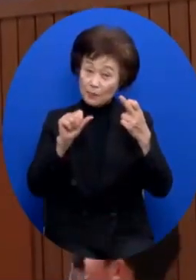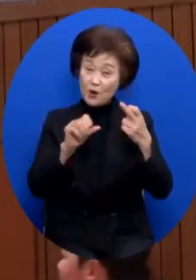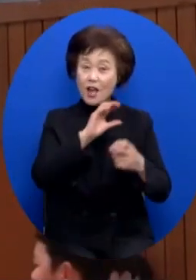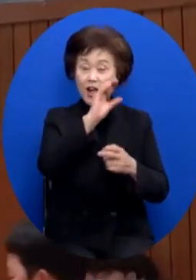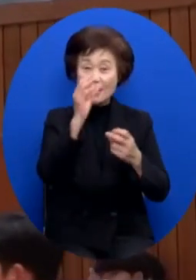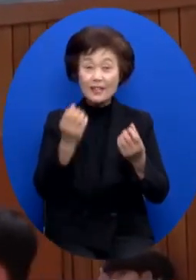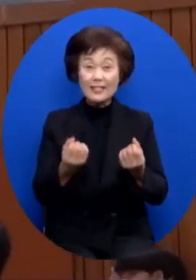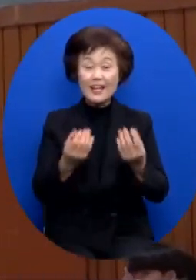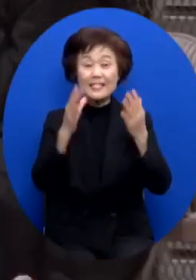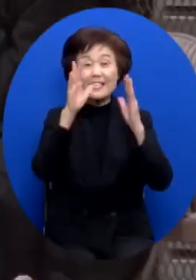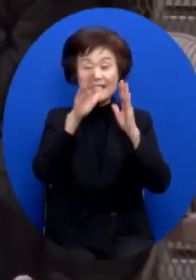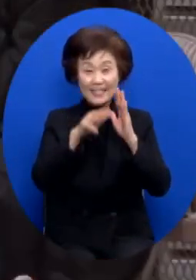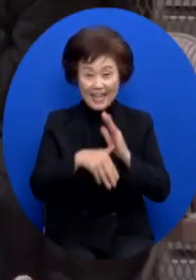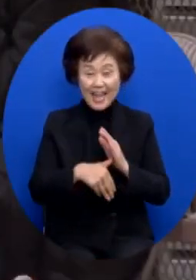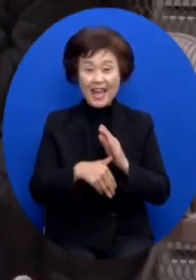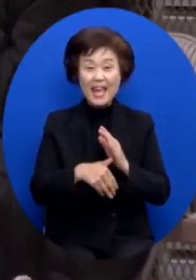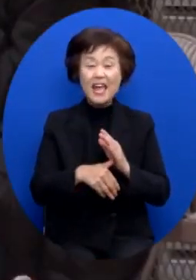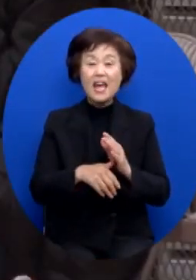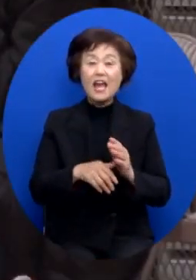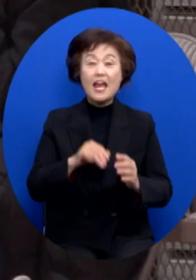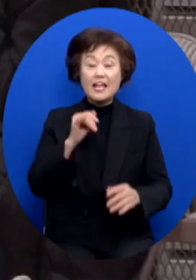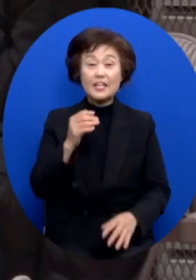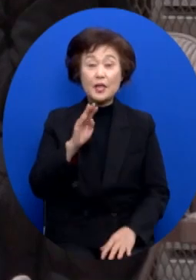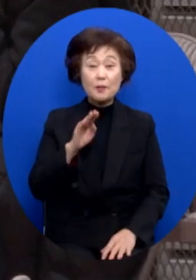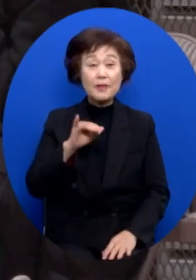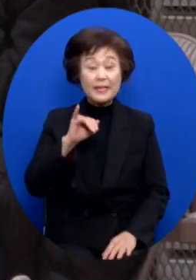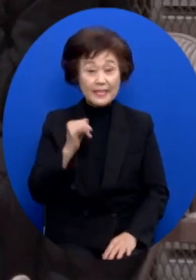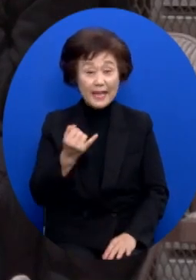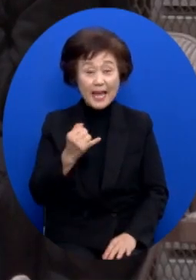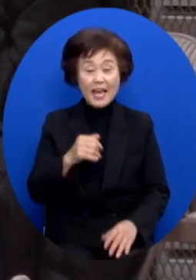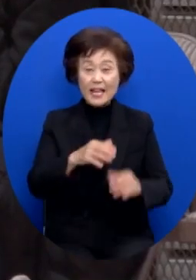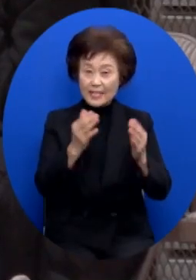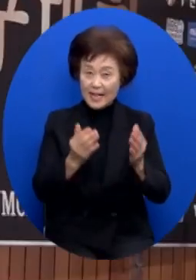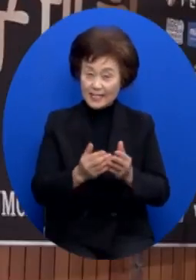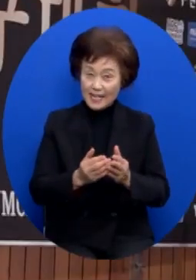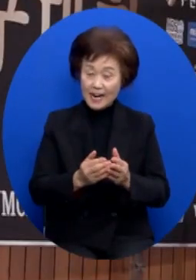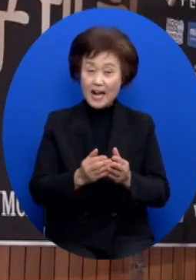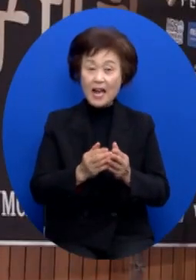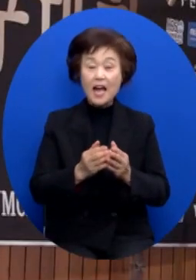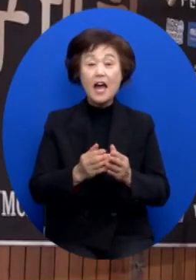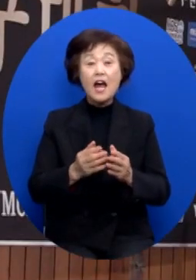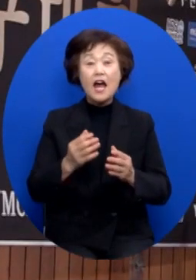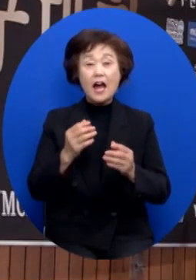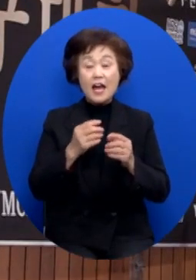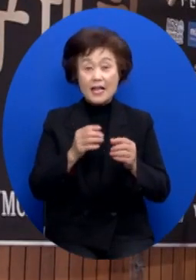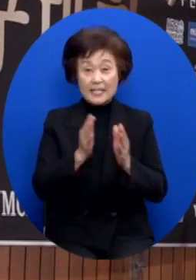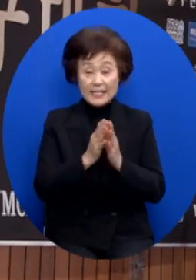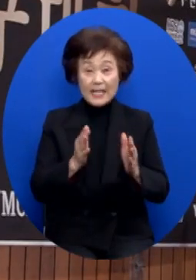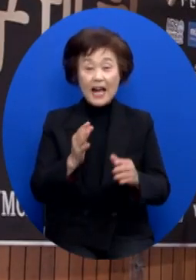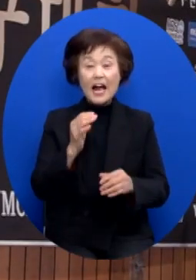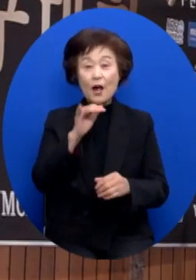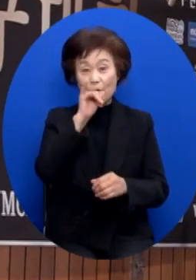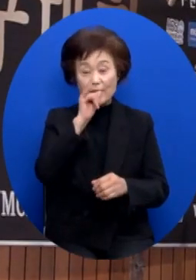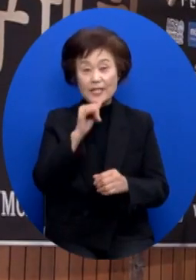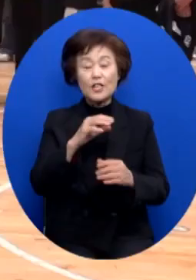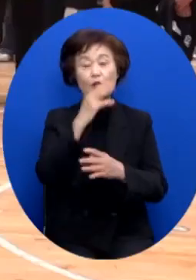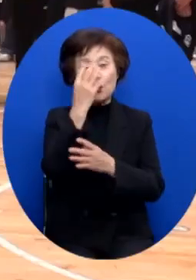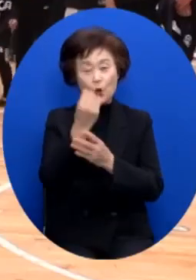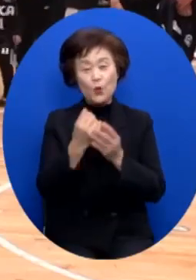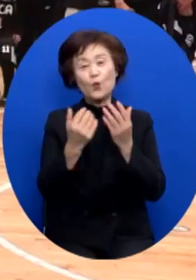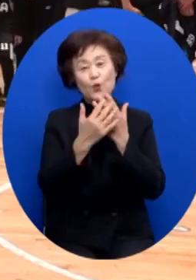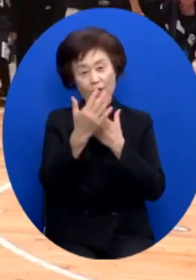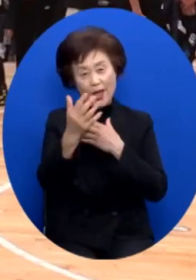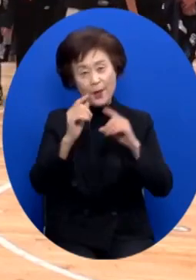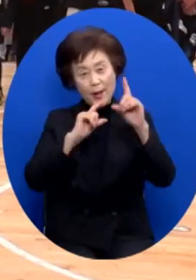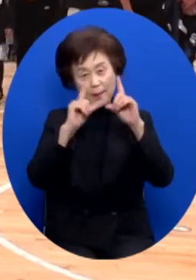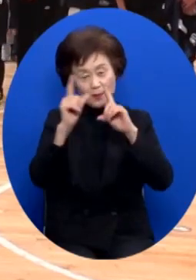크리스마스였답니다 린 jbj 바스켓볼 클럽이 주관한 제회 jbj 크리스마스 농구대회 현장입니다